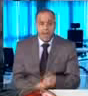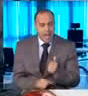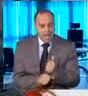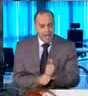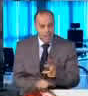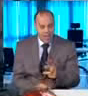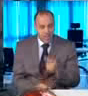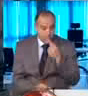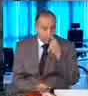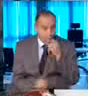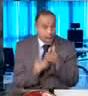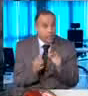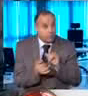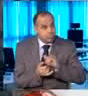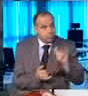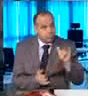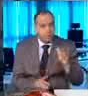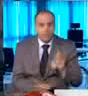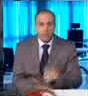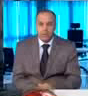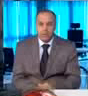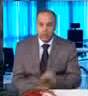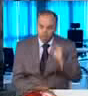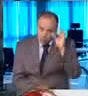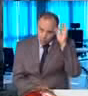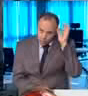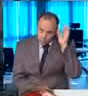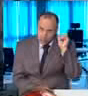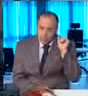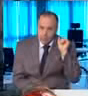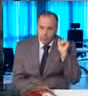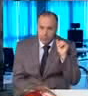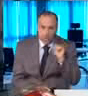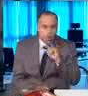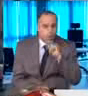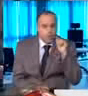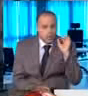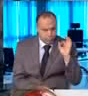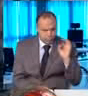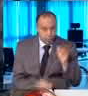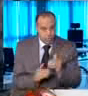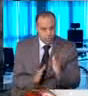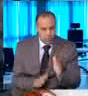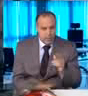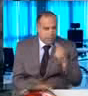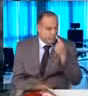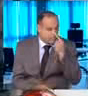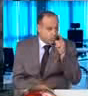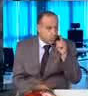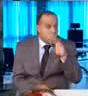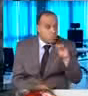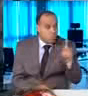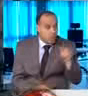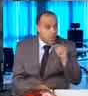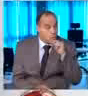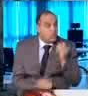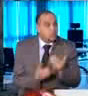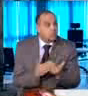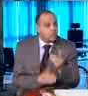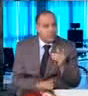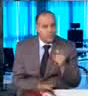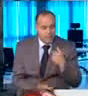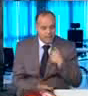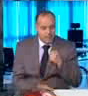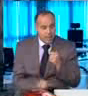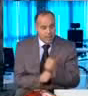ممكن الخط الحل الجديد بين تونس روسيا نعتمد شوية على السوق هذه، يعني سوق جديدة يلزمنا